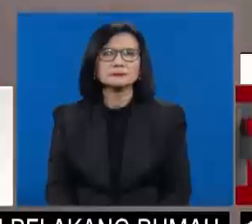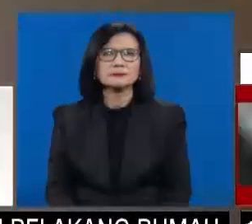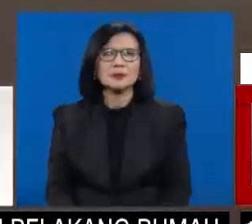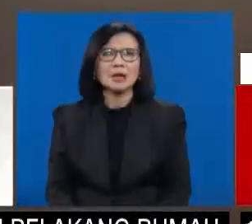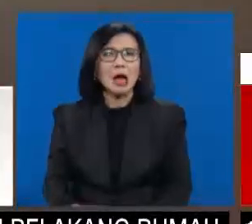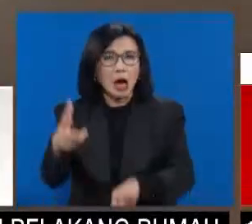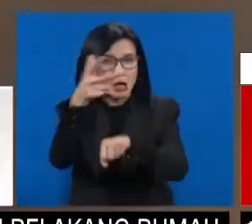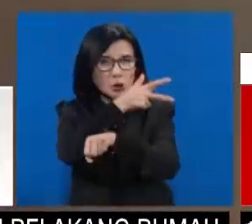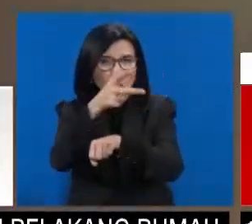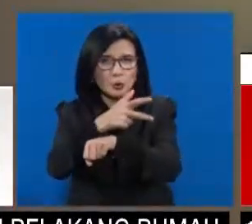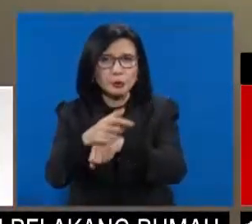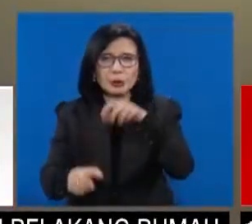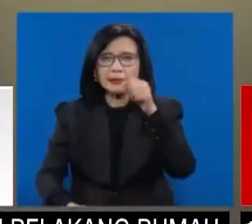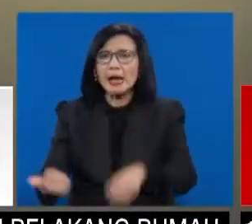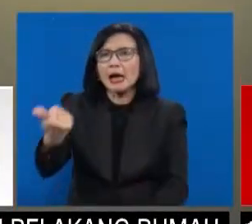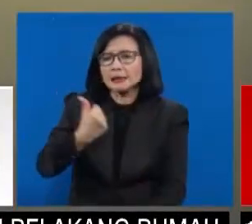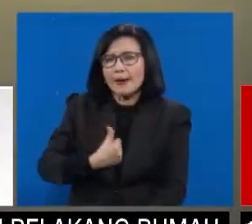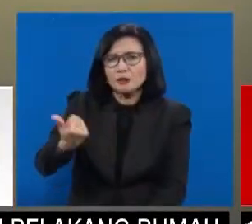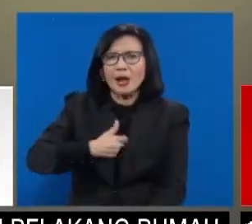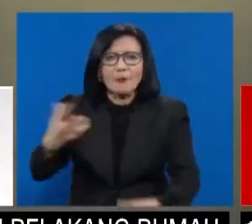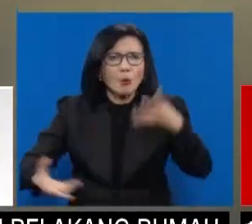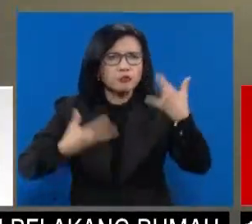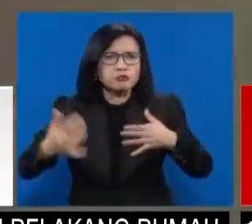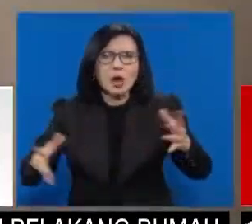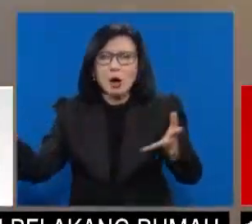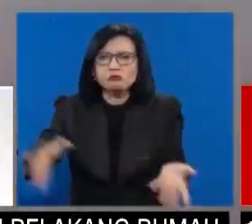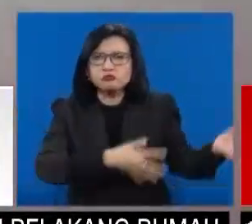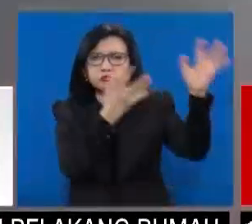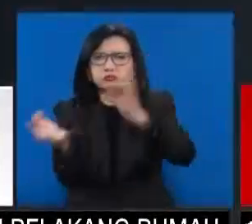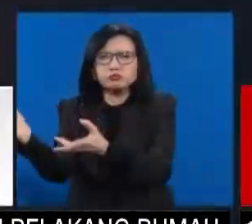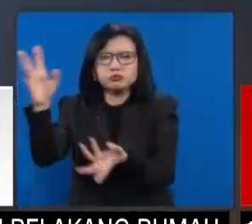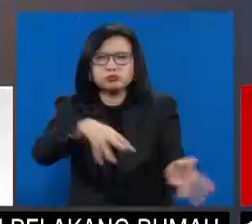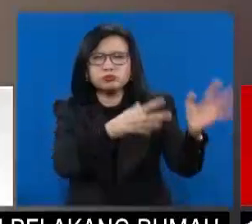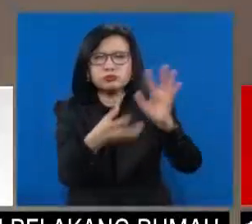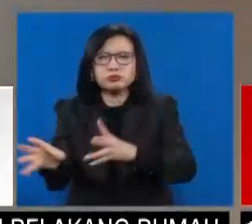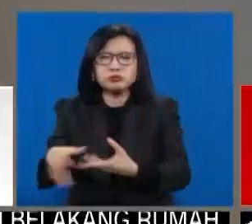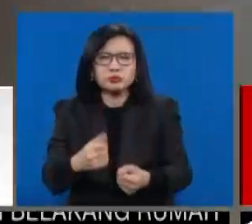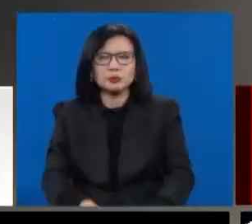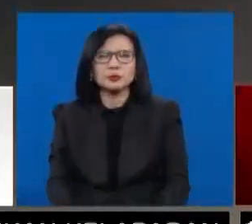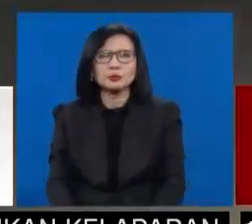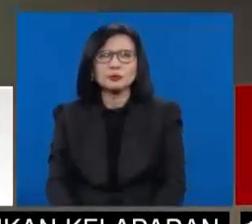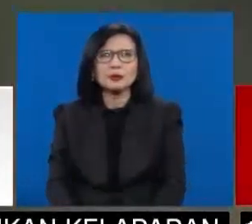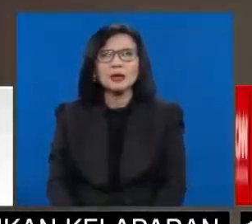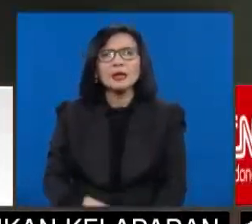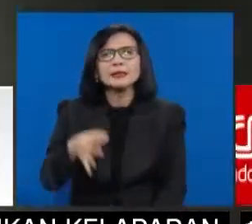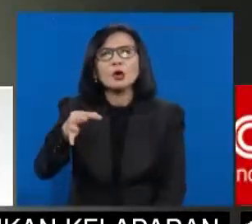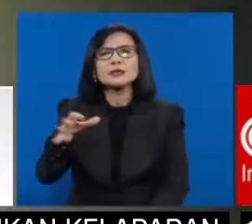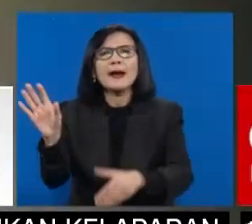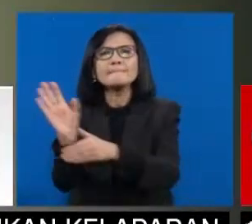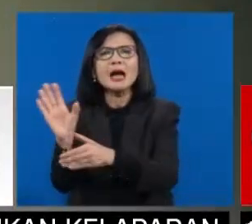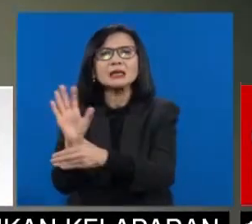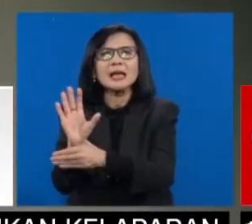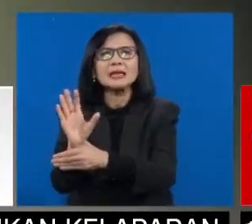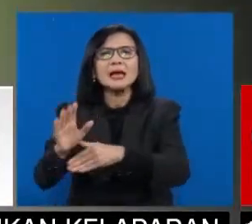Kamera warga merekam kepanikan tamu pesta pernikahan saat angin kencang menerjang desa Bangsri, Kecamatan Ngariboyo, Magetan, Jawa Timur, Kamis